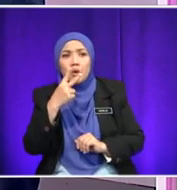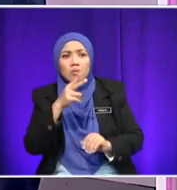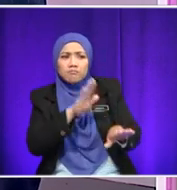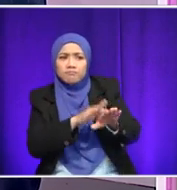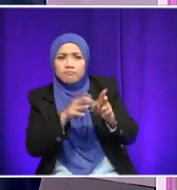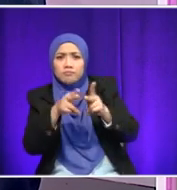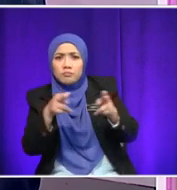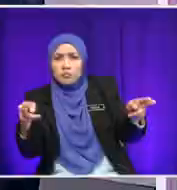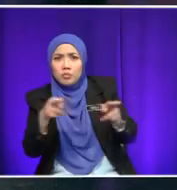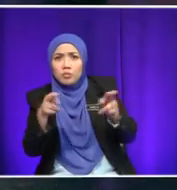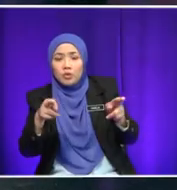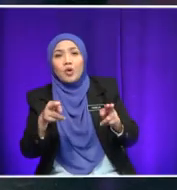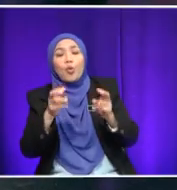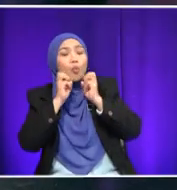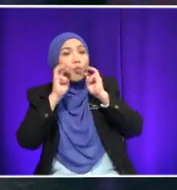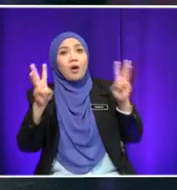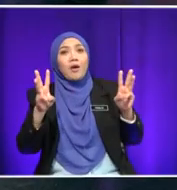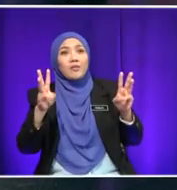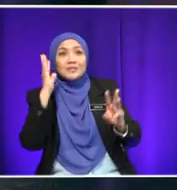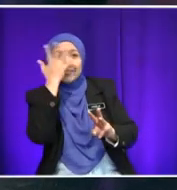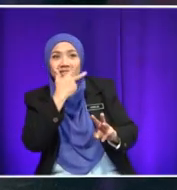kecantikan tuh ada di sana